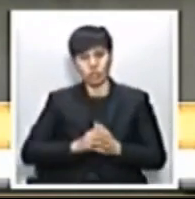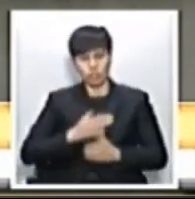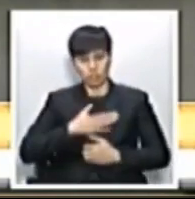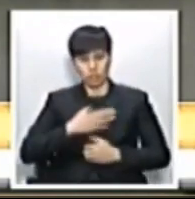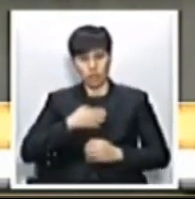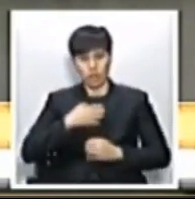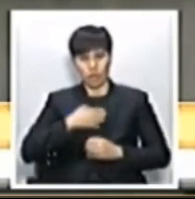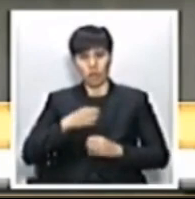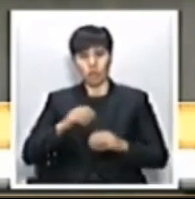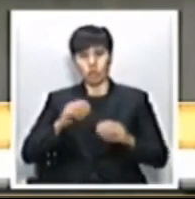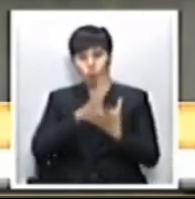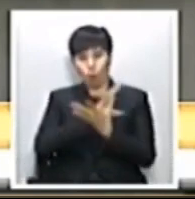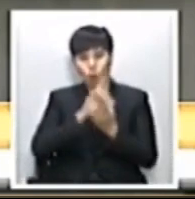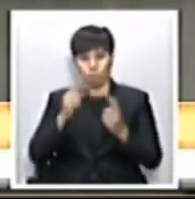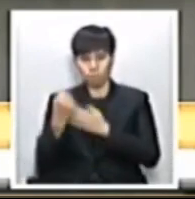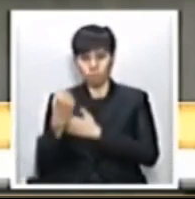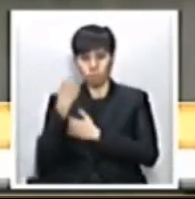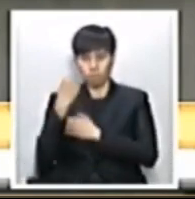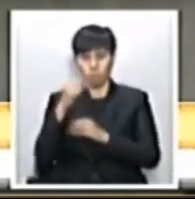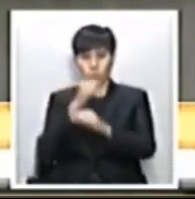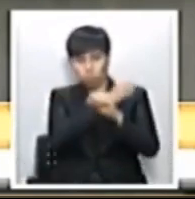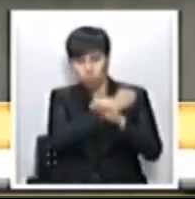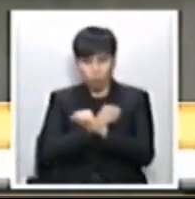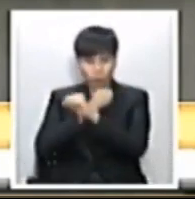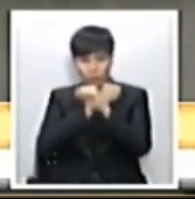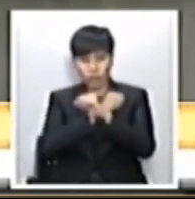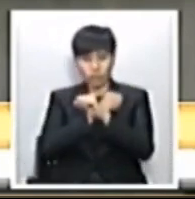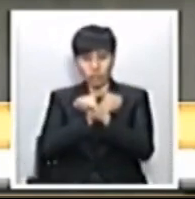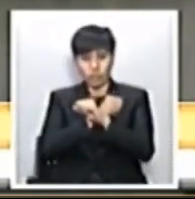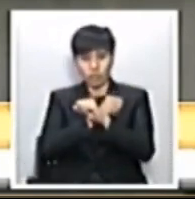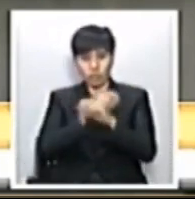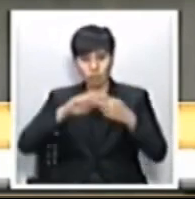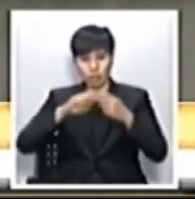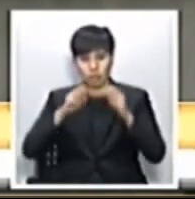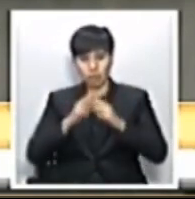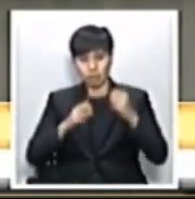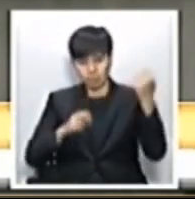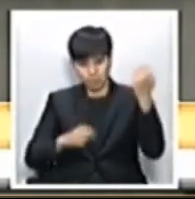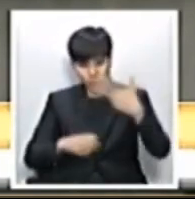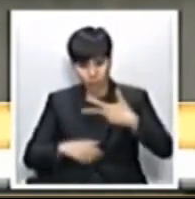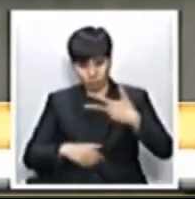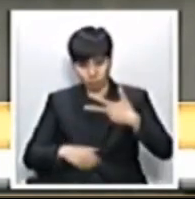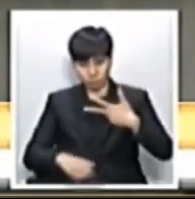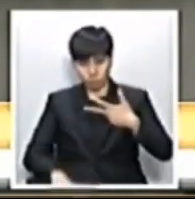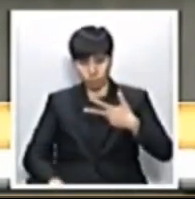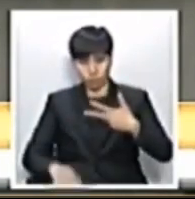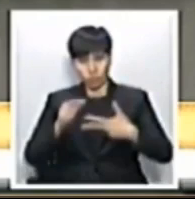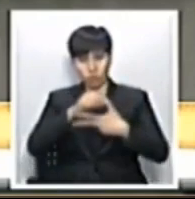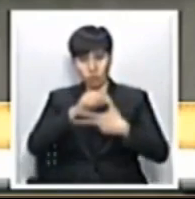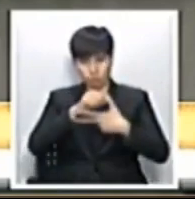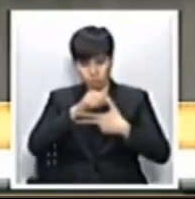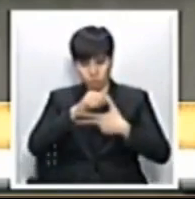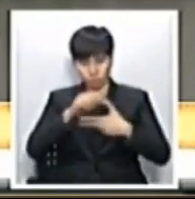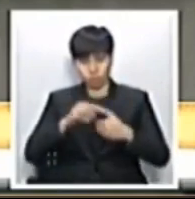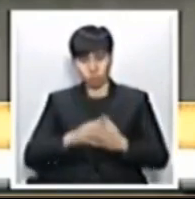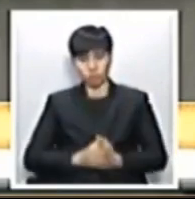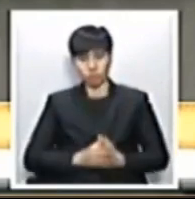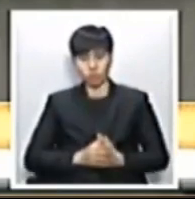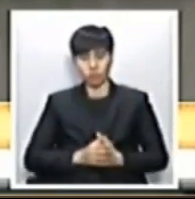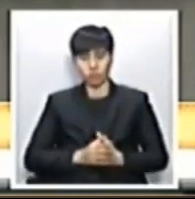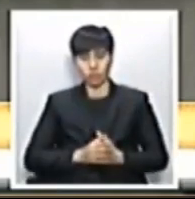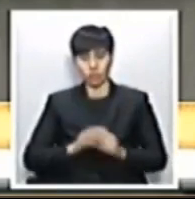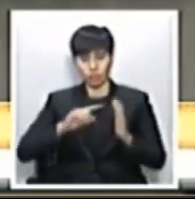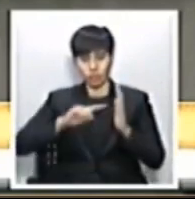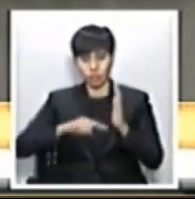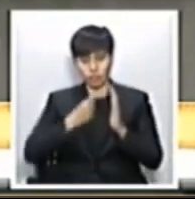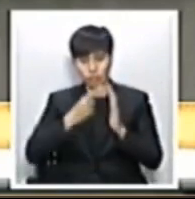คมที่เข้มแข็งซึ่งจะป้องกันต่อการก่อเหตุรุนแรงนี้ได้3ประการท่านประธานประการที่1เริ่มต้น